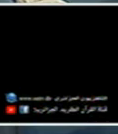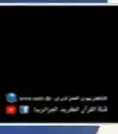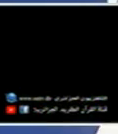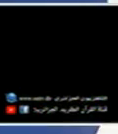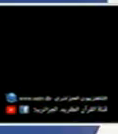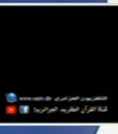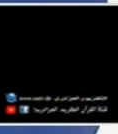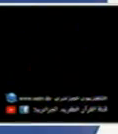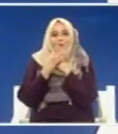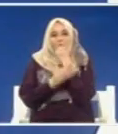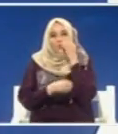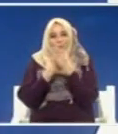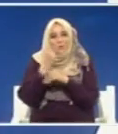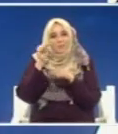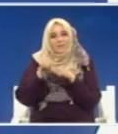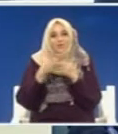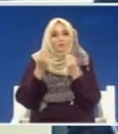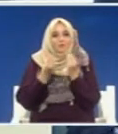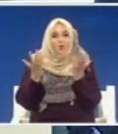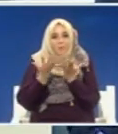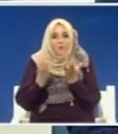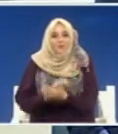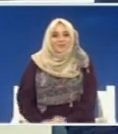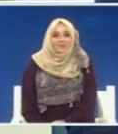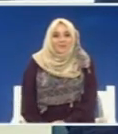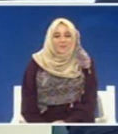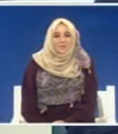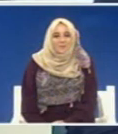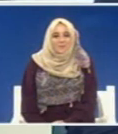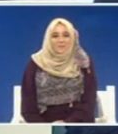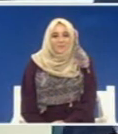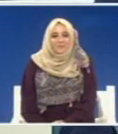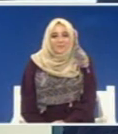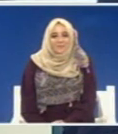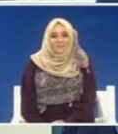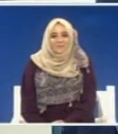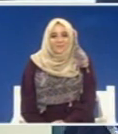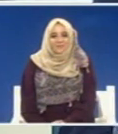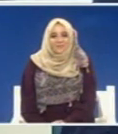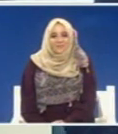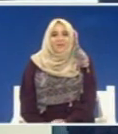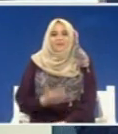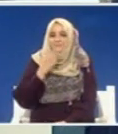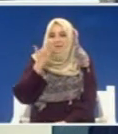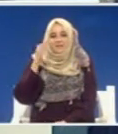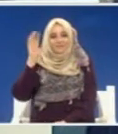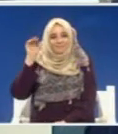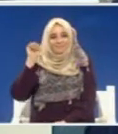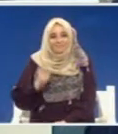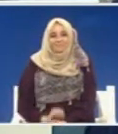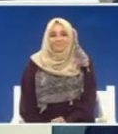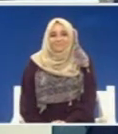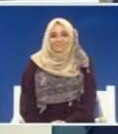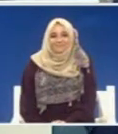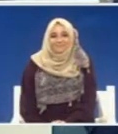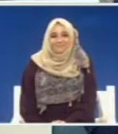الله أخت حسينة. ودعي لنا يا شيخنا. ربي يوفقك إن شاء الله بنتي. إن شاء الله. الله يحفظك أخت حسينة. الله